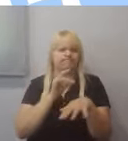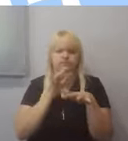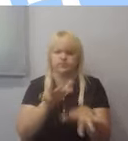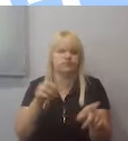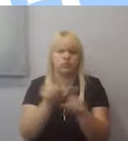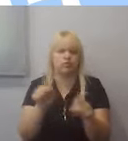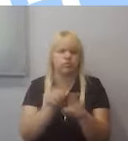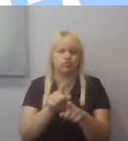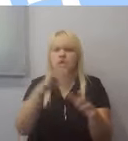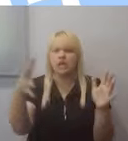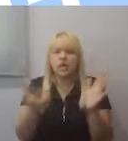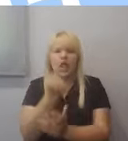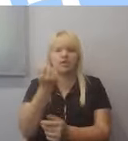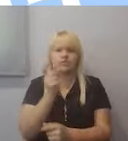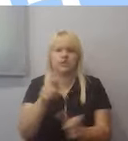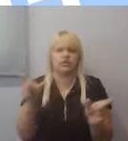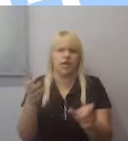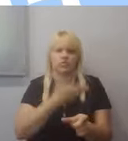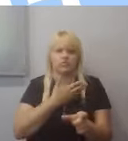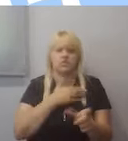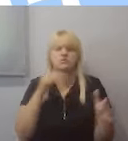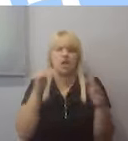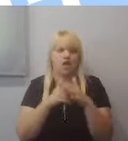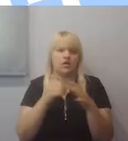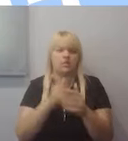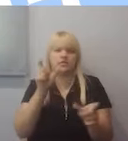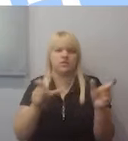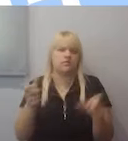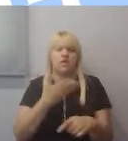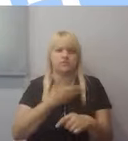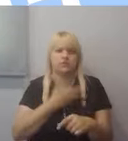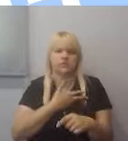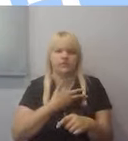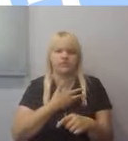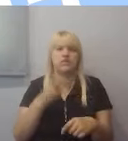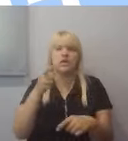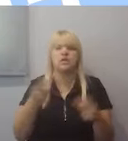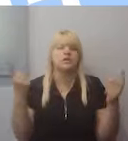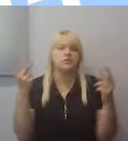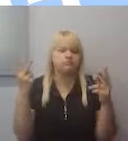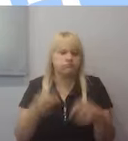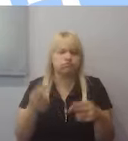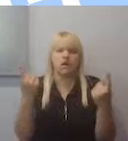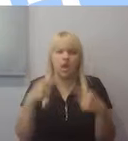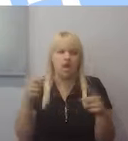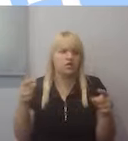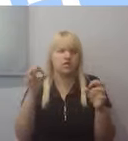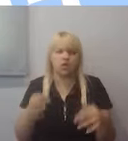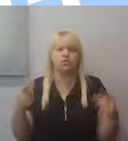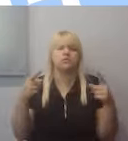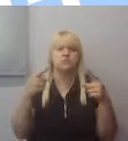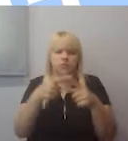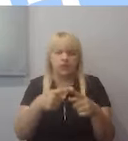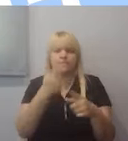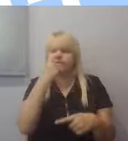dzīvi vības īstenībā krīzē ir īstais laiks turēties pie misijām jo tajā laikā vienīgā vīzija ir pārvarēt